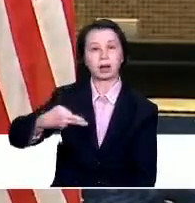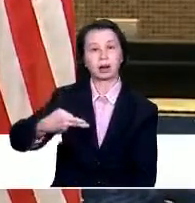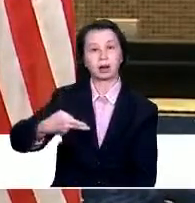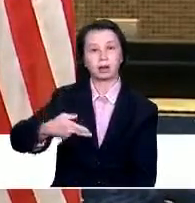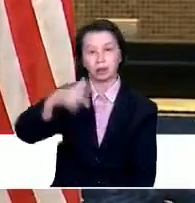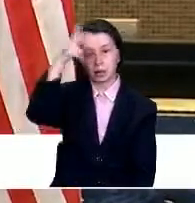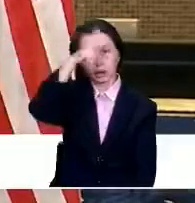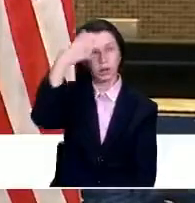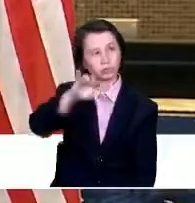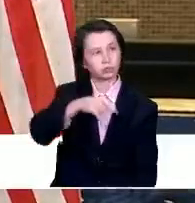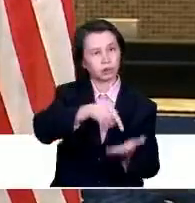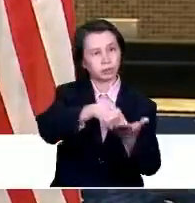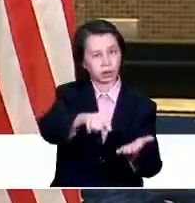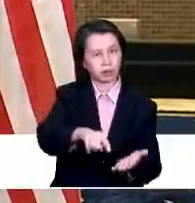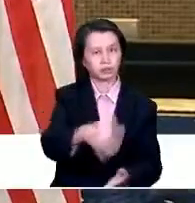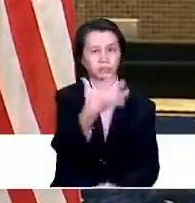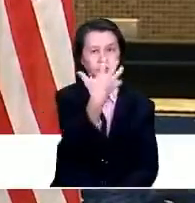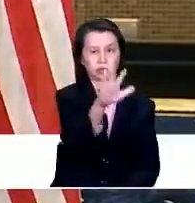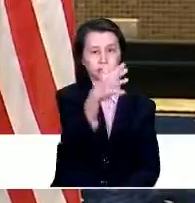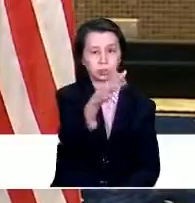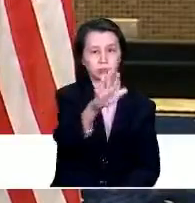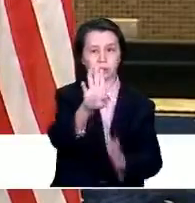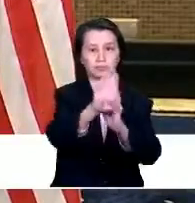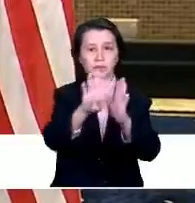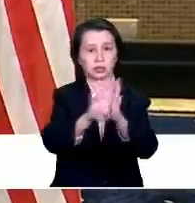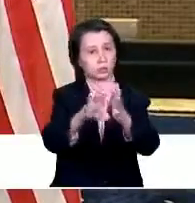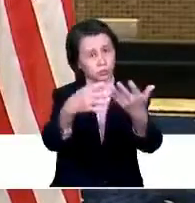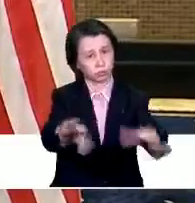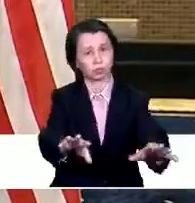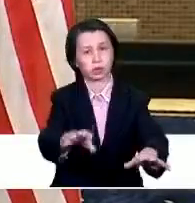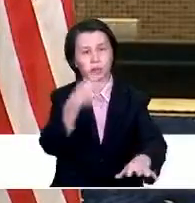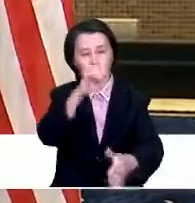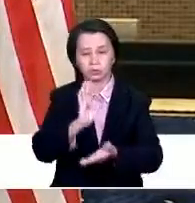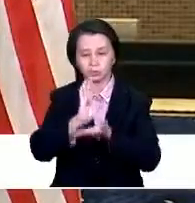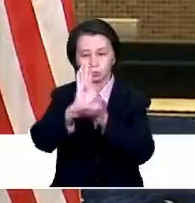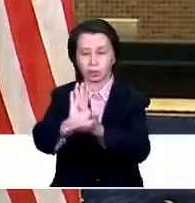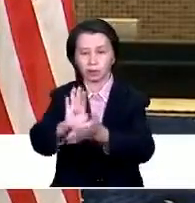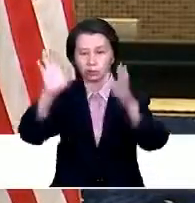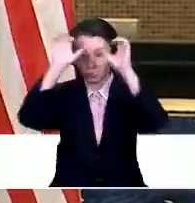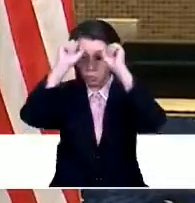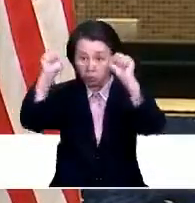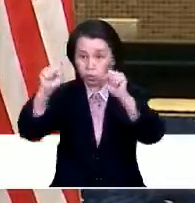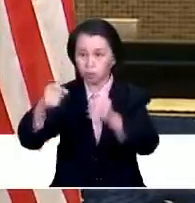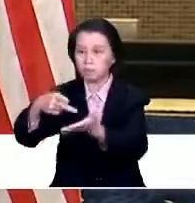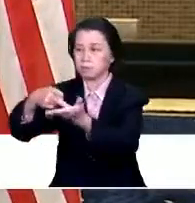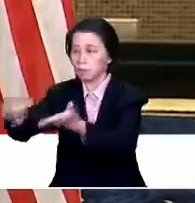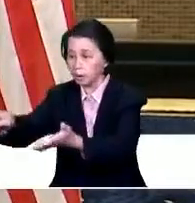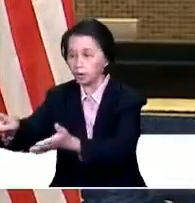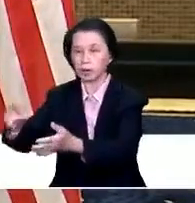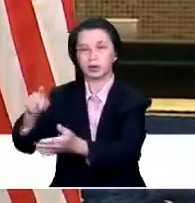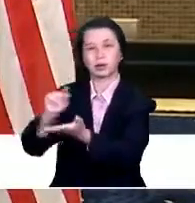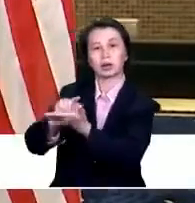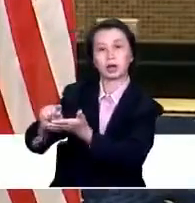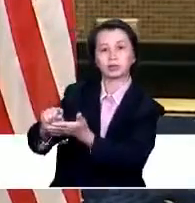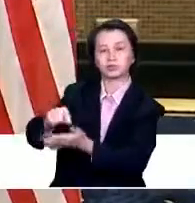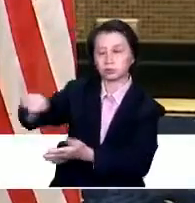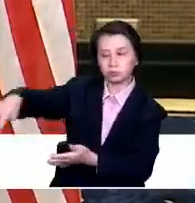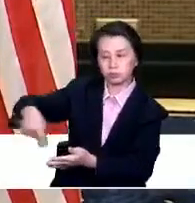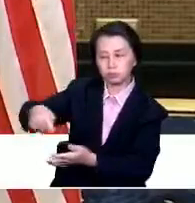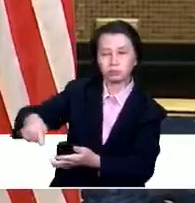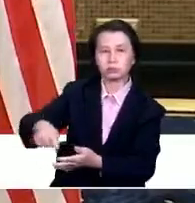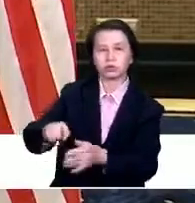membelanjakan lebih 15 biliun ingin bagi membantu majikan membayar gaji pada